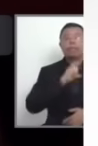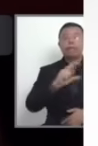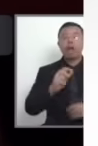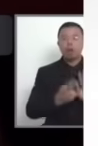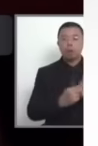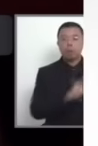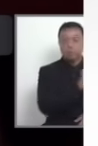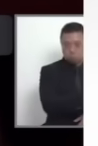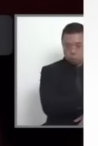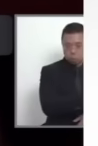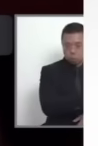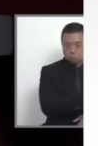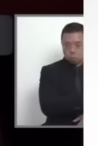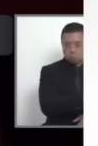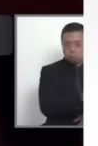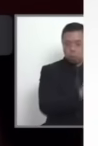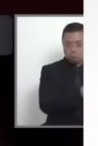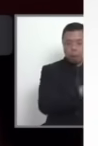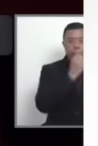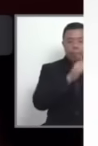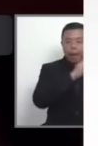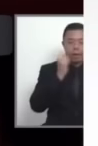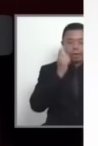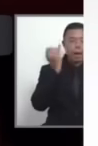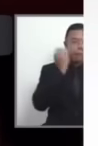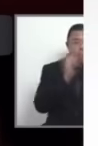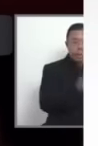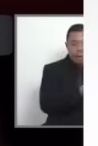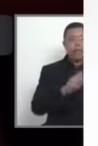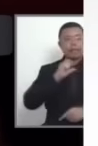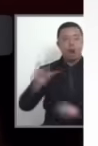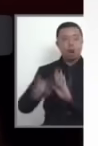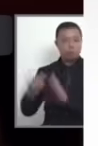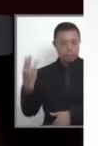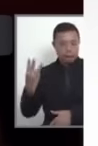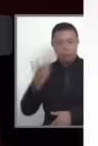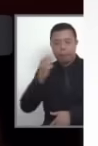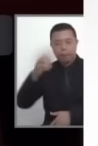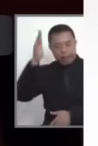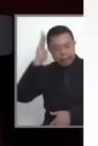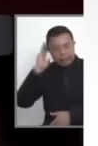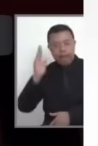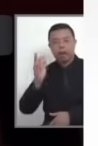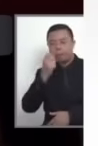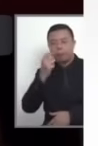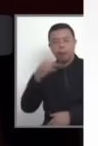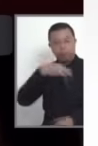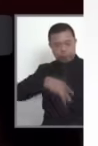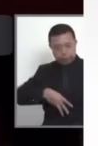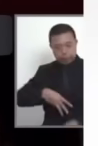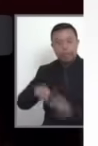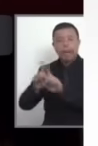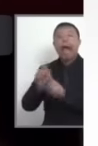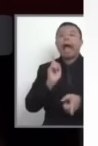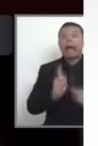bagaimana penghormatan kepada lembaga penyelenggara. Beliau juga menyampaikan permohonan maaf kepada KPU. Kami juga mohon